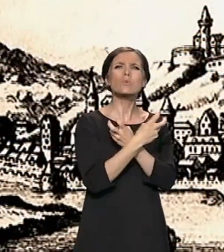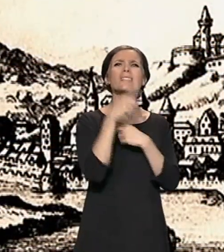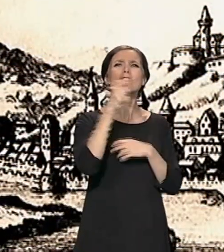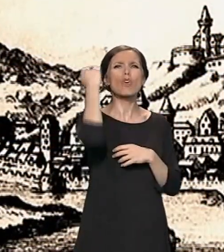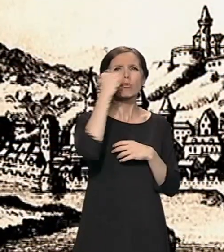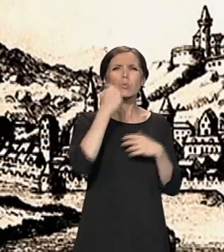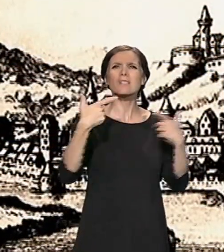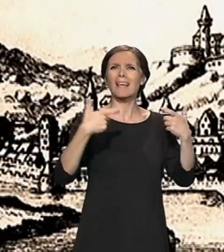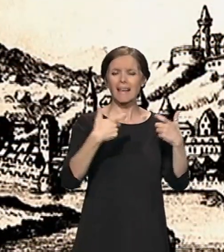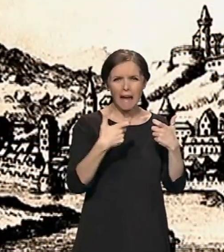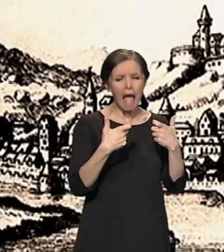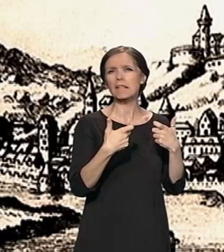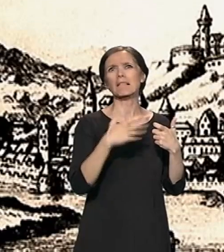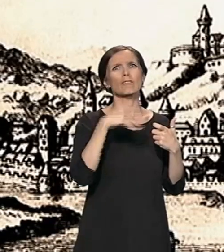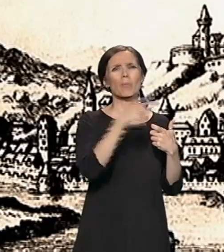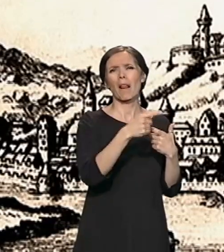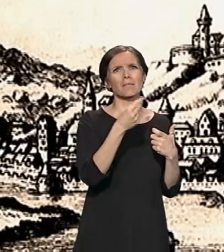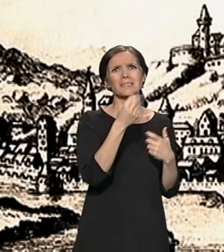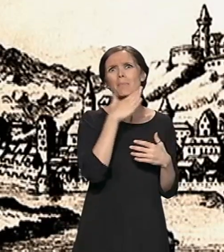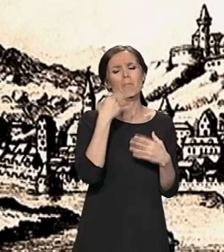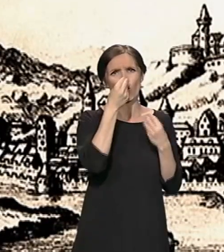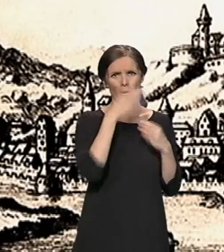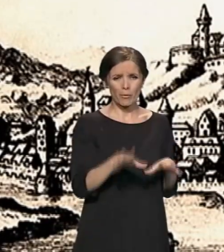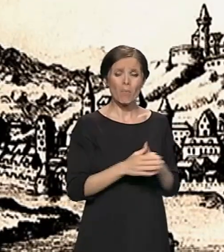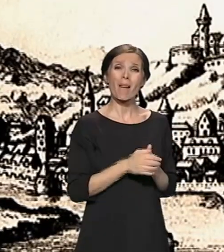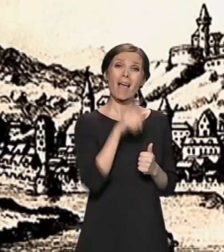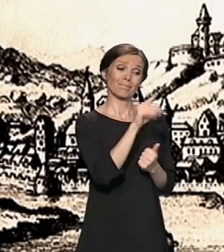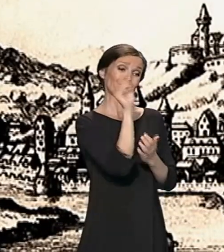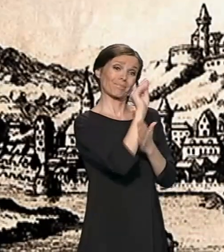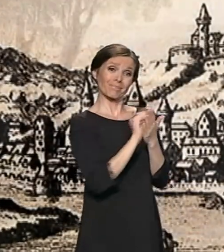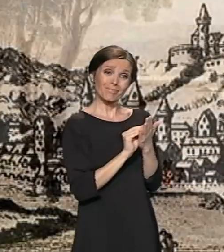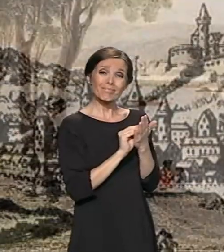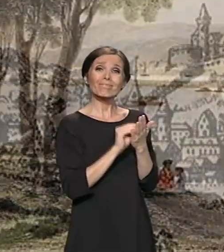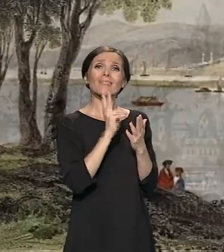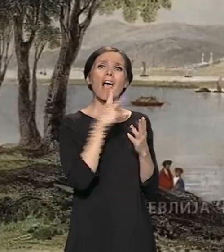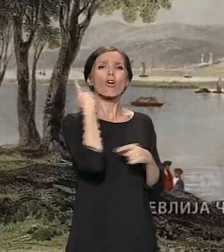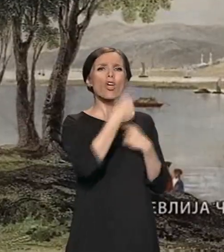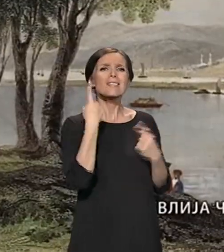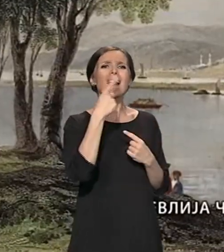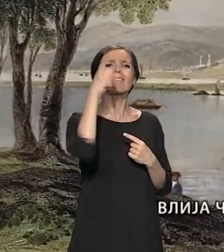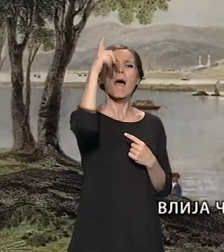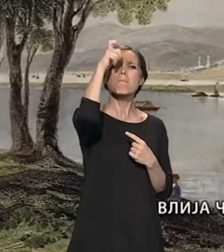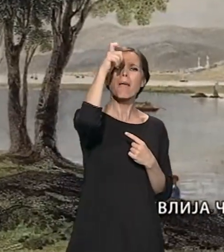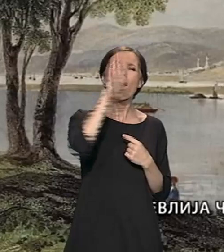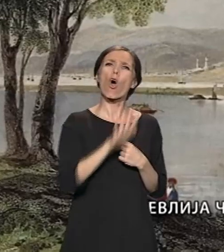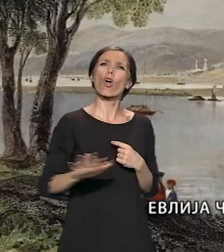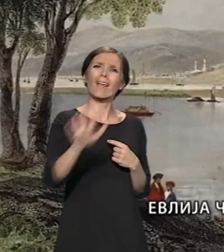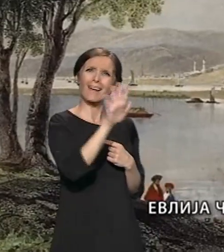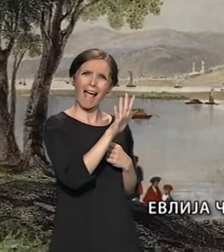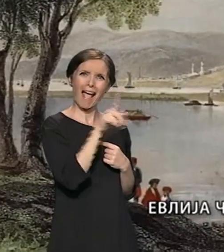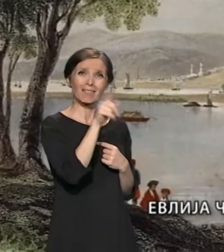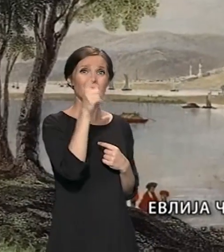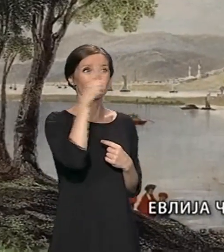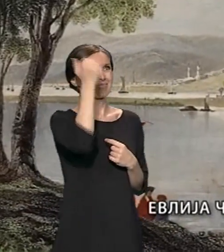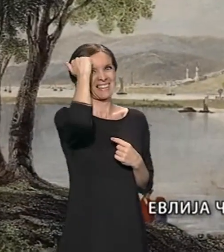Opis jake tvrđave i tvrdog bedema Beograda, grada Kamenoga. Samo na sjeveroistočnoj i